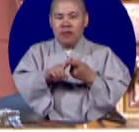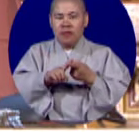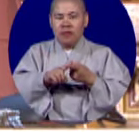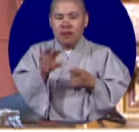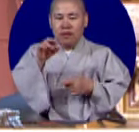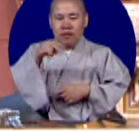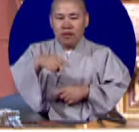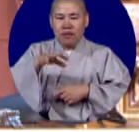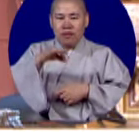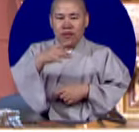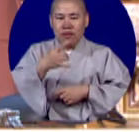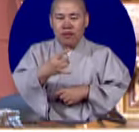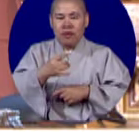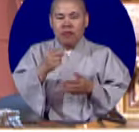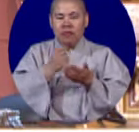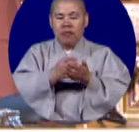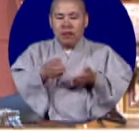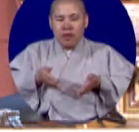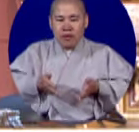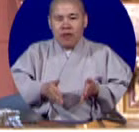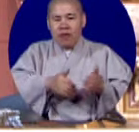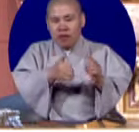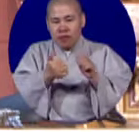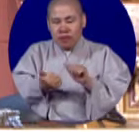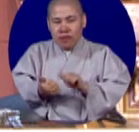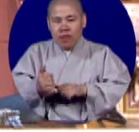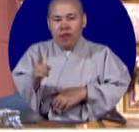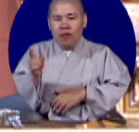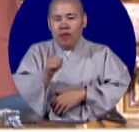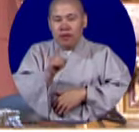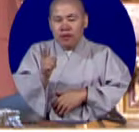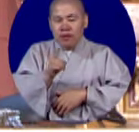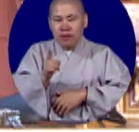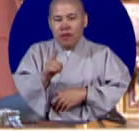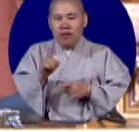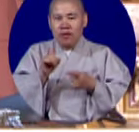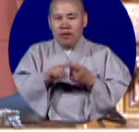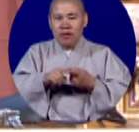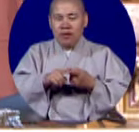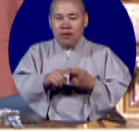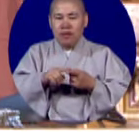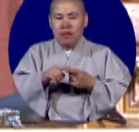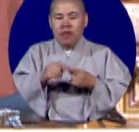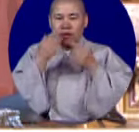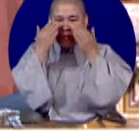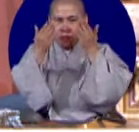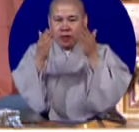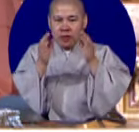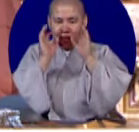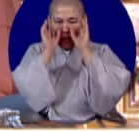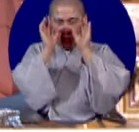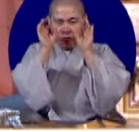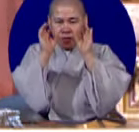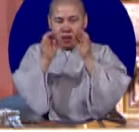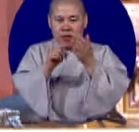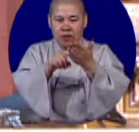유의법은 생멸법이거든요. 태어나고 죽는 게 어떤 것이다라고 하는 것이 환히 보이니까